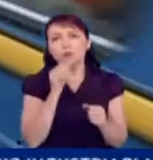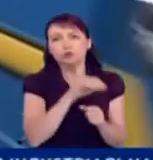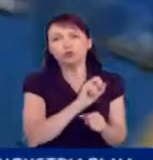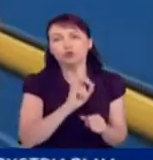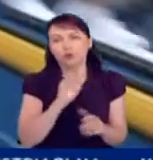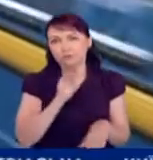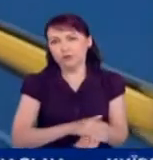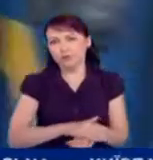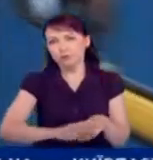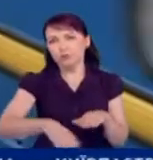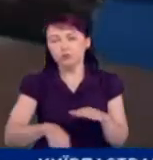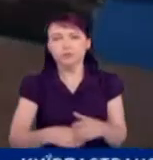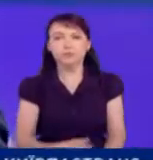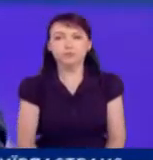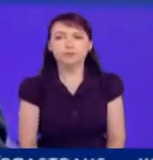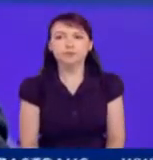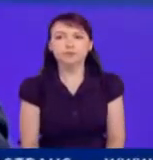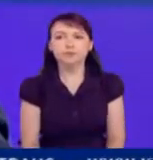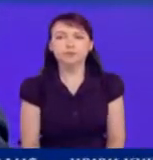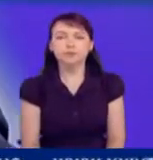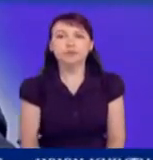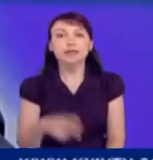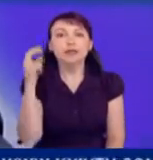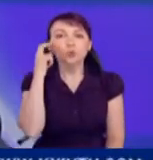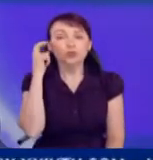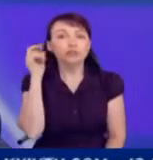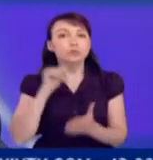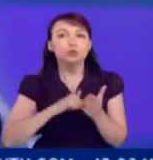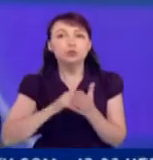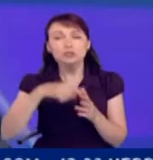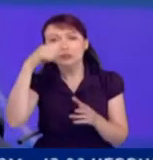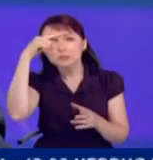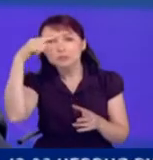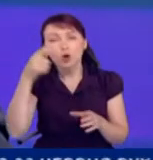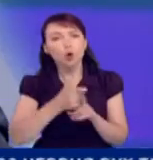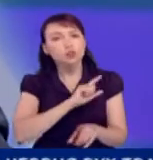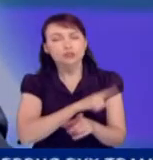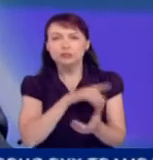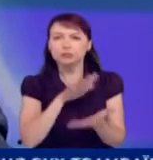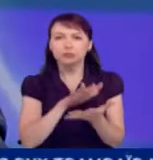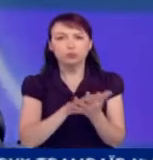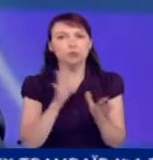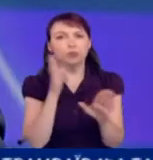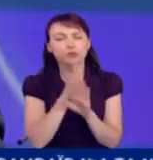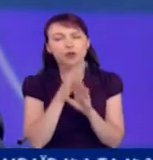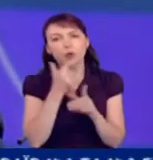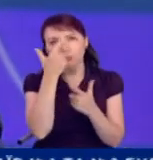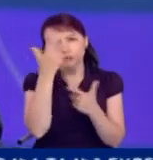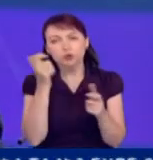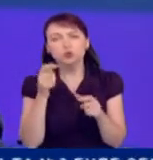від анонімних осіб. У Києві через спекотну погоду сильно забруднене повітря, повідомляє столичне